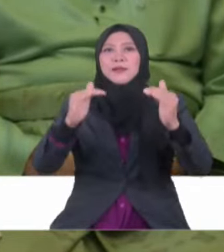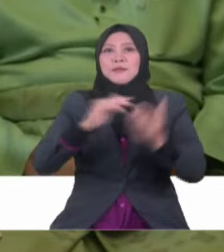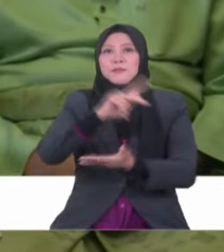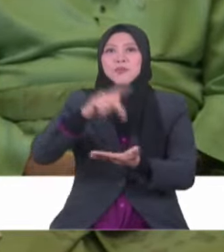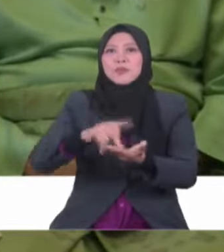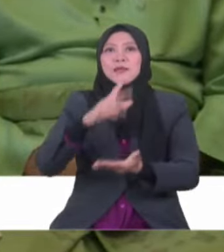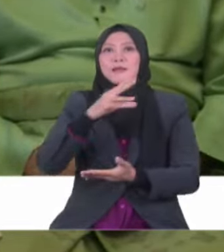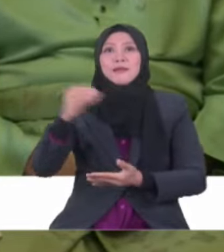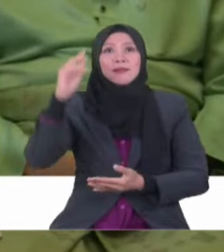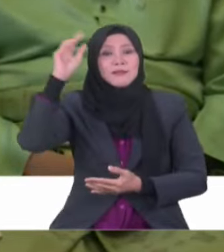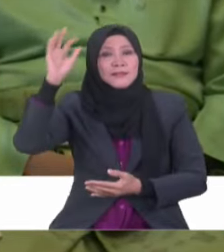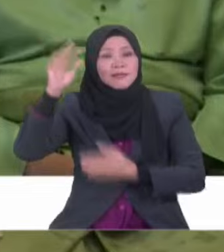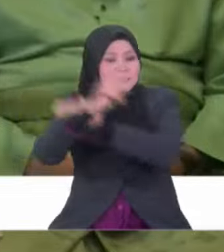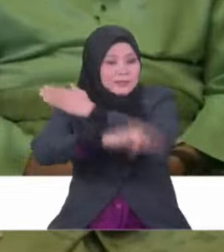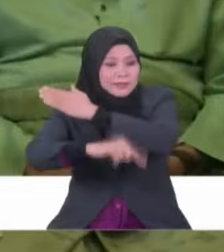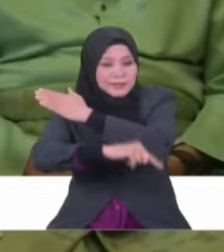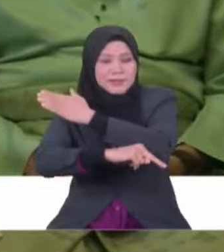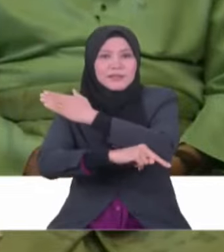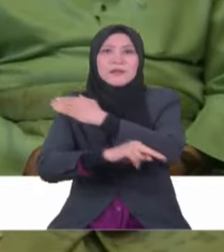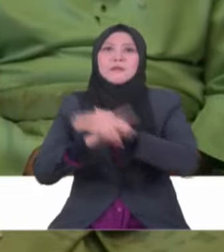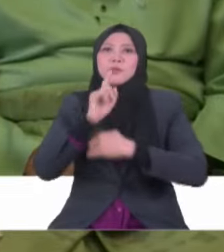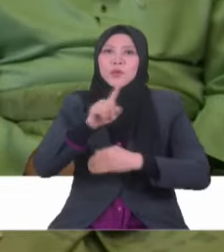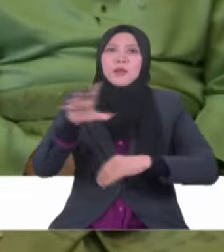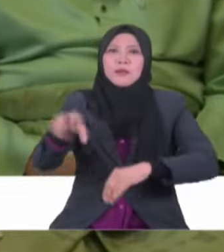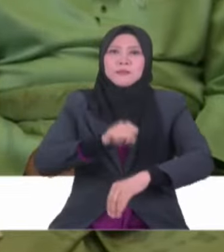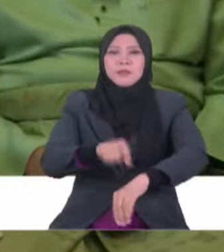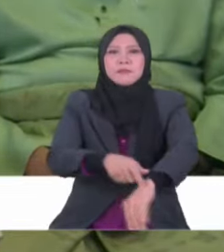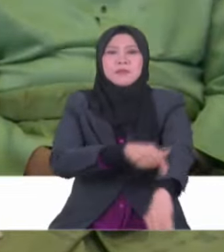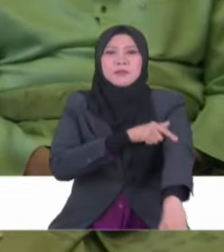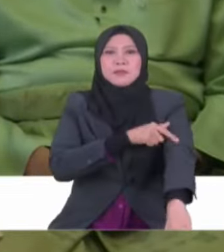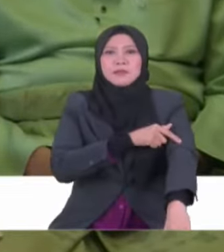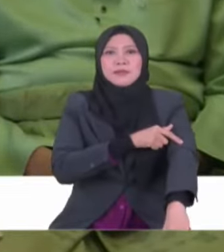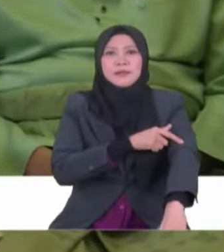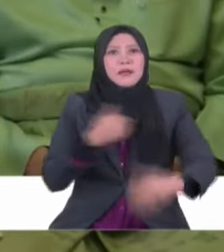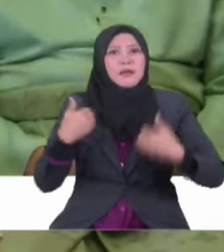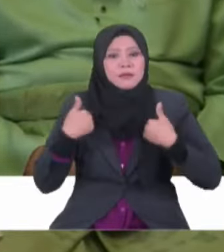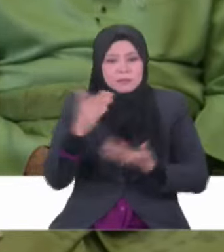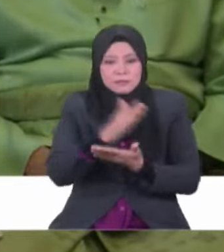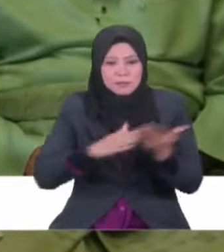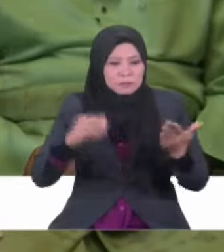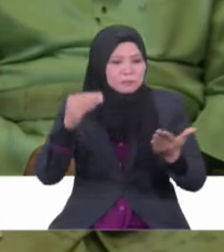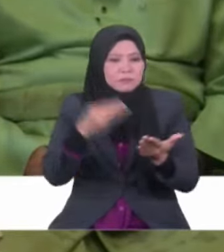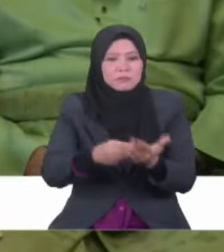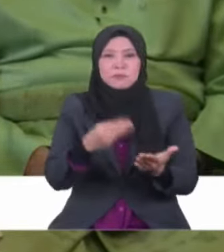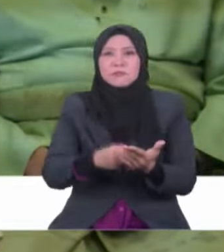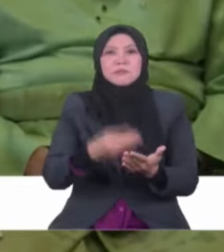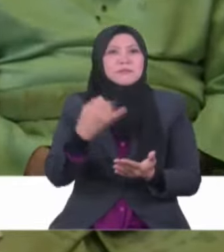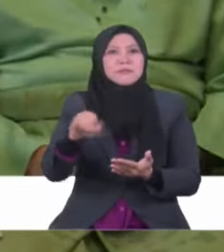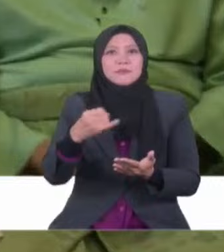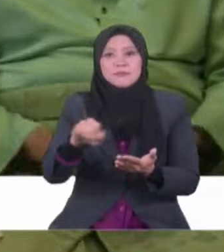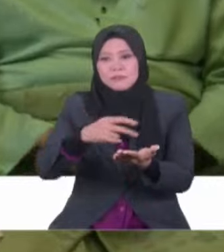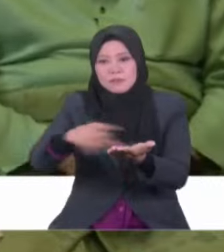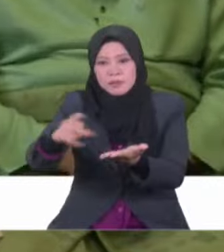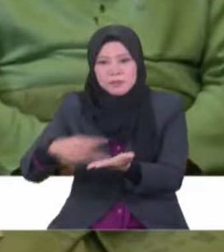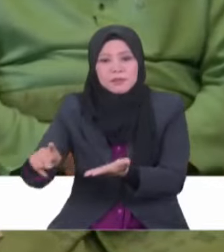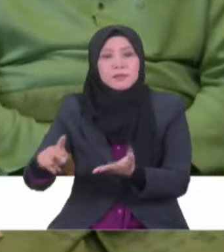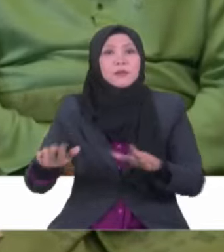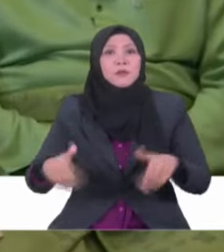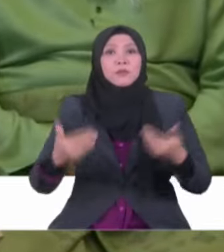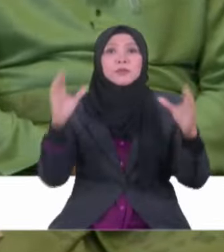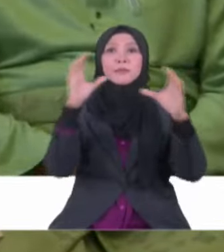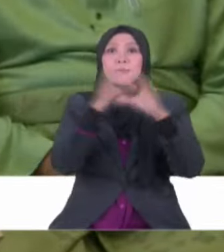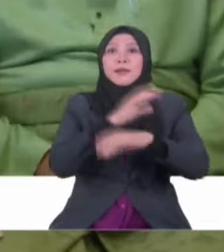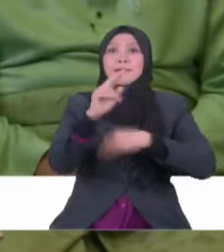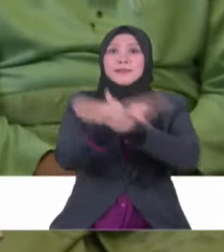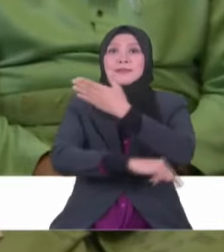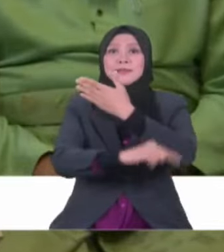pusat dan negeri itu mengambil masa dan ada yang tidak dapat dibelanjakan. Jadi cabaran bagi negeri sekarang